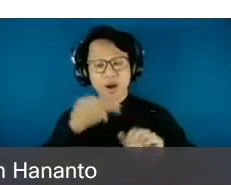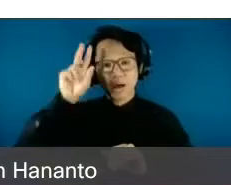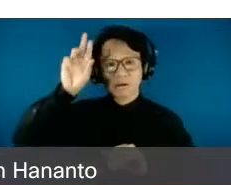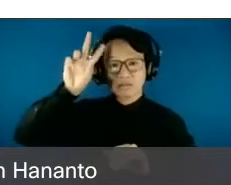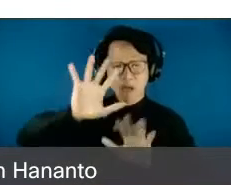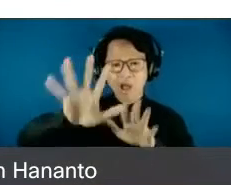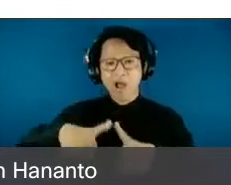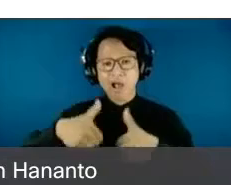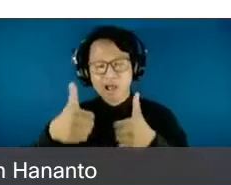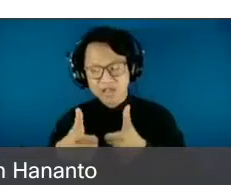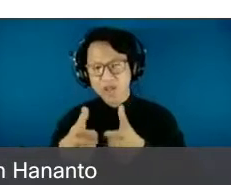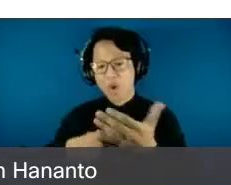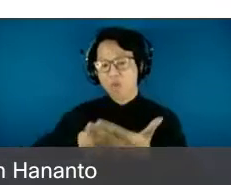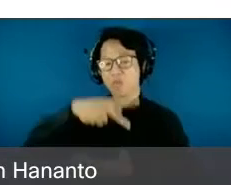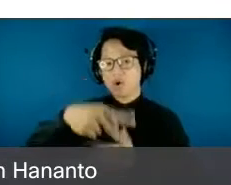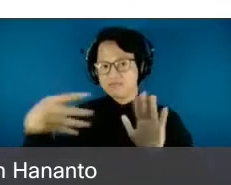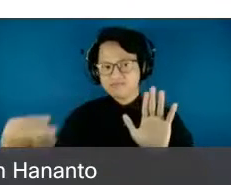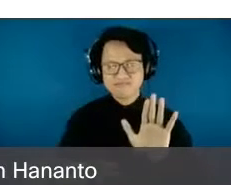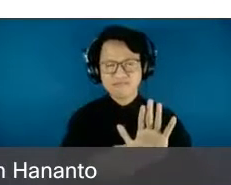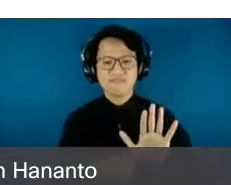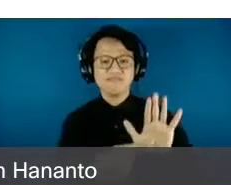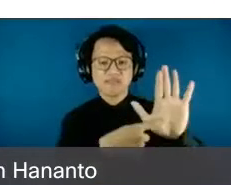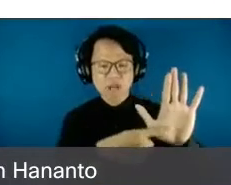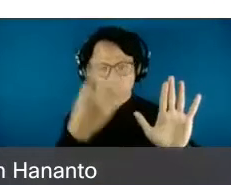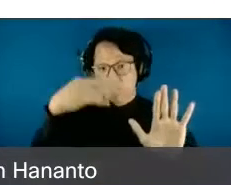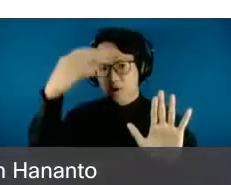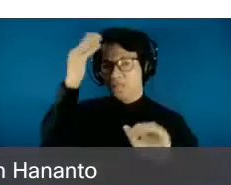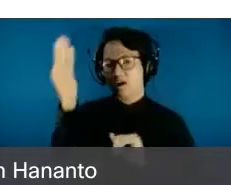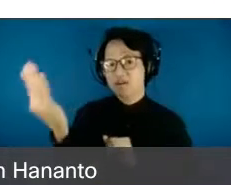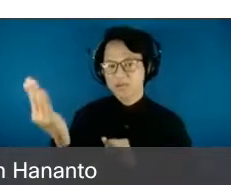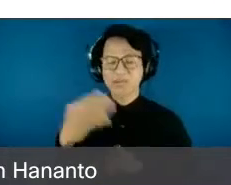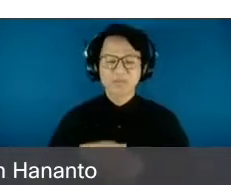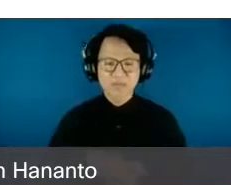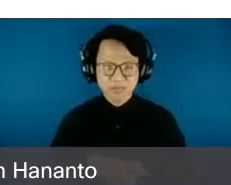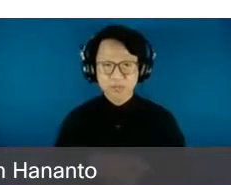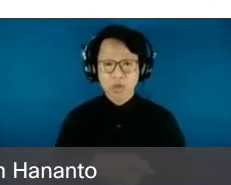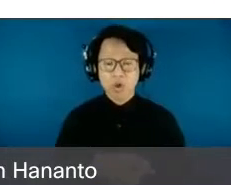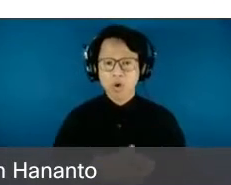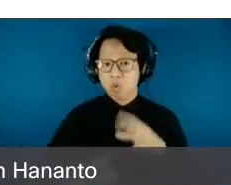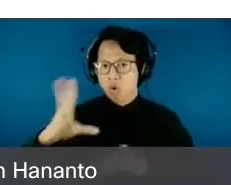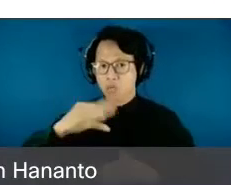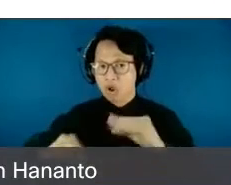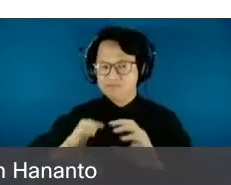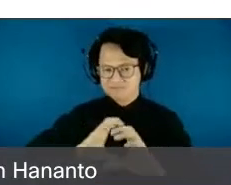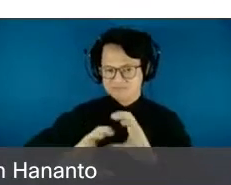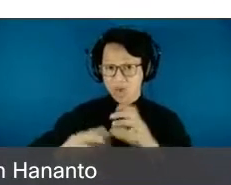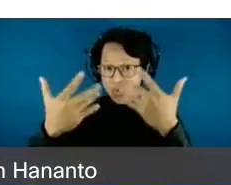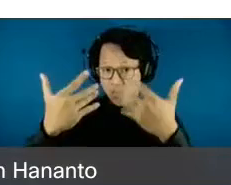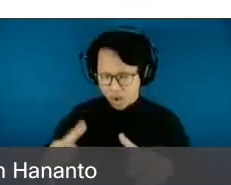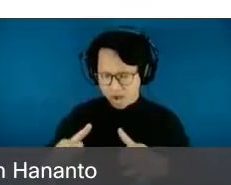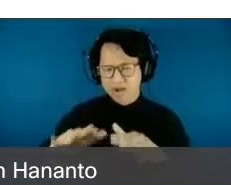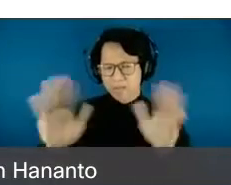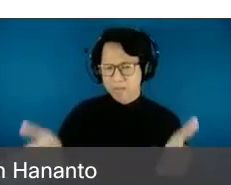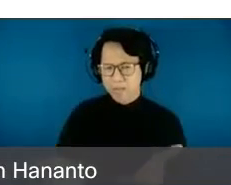tindak lanjut program yang telah kami lakukan. Setelah audiensi komunikasi perlu tetap